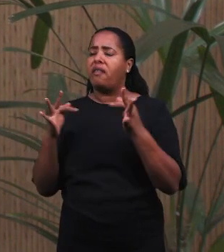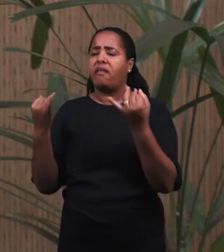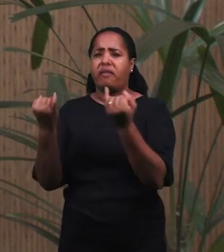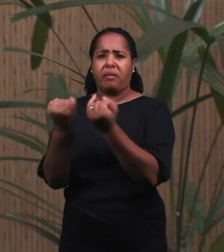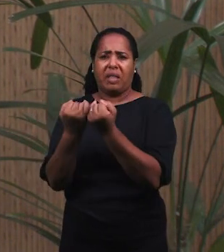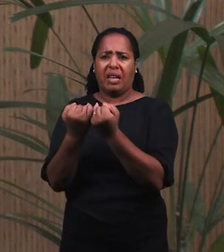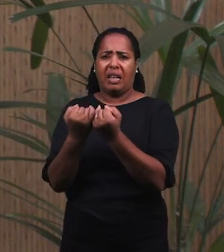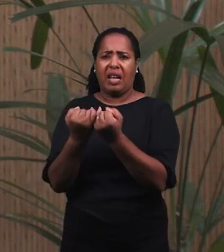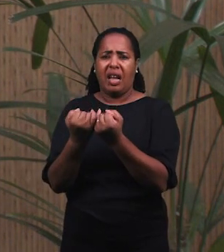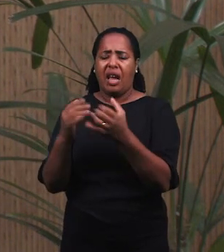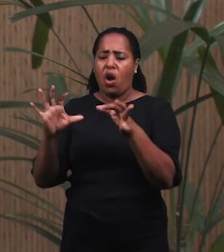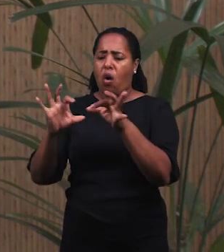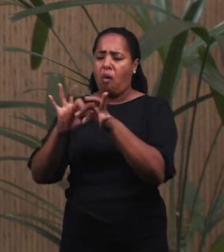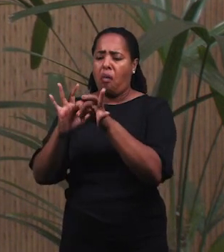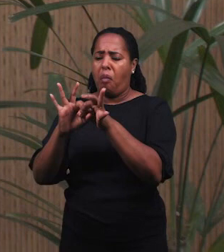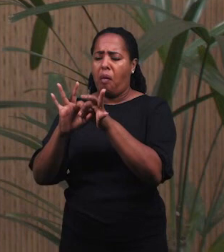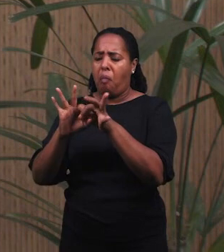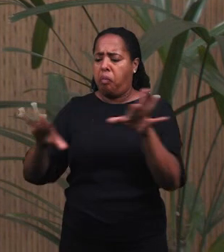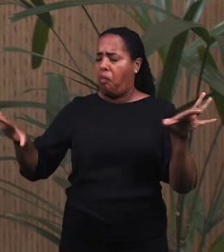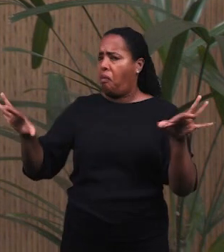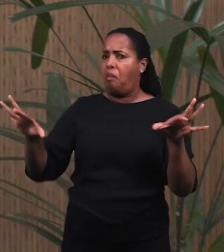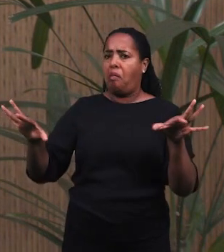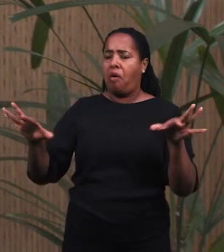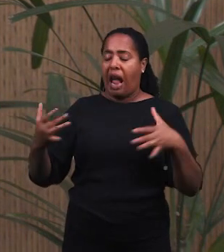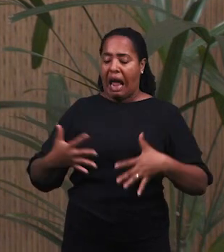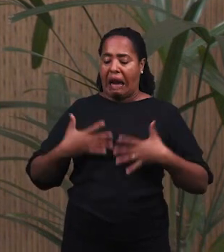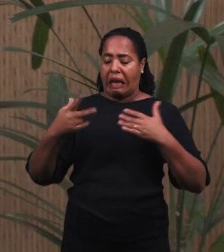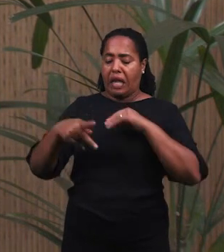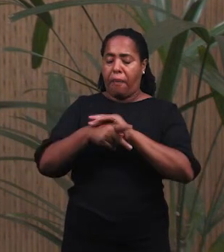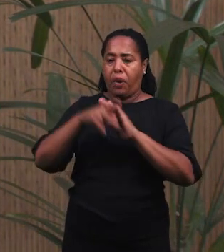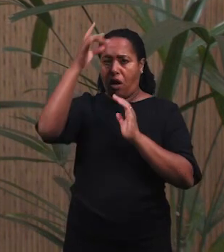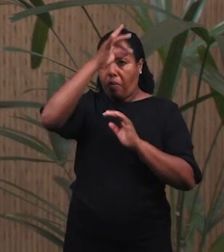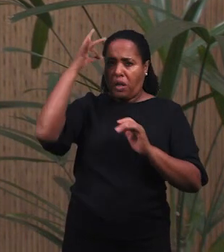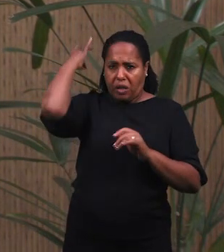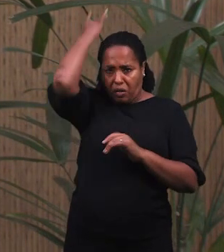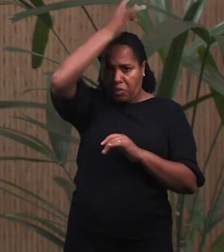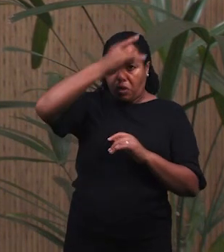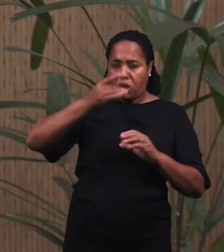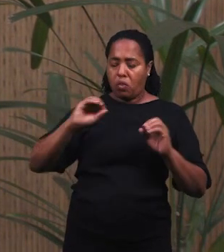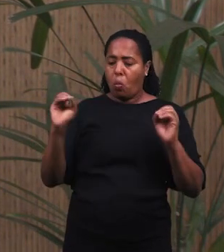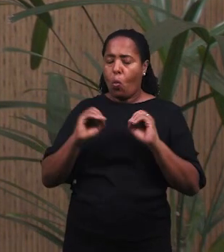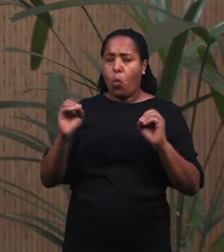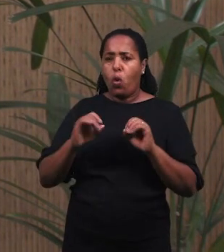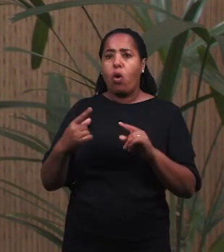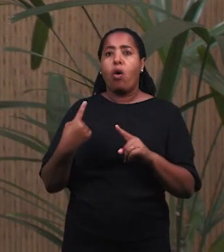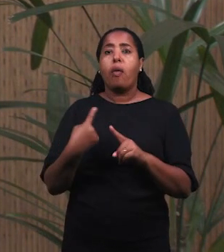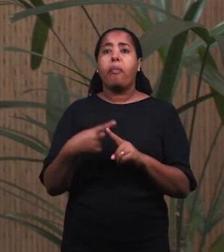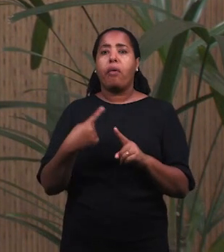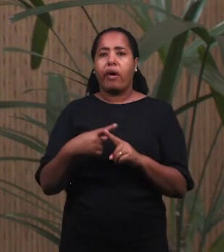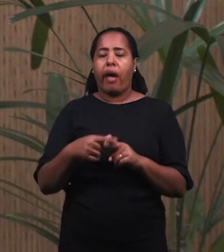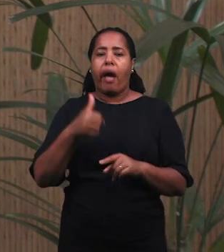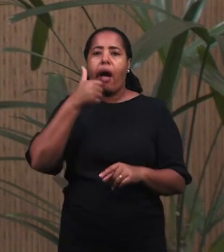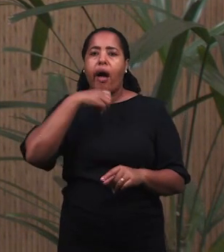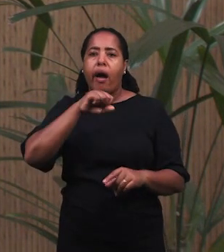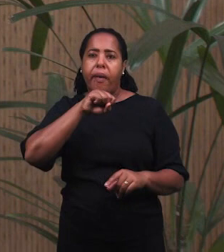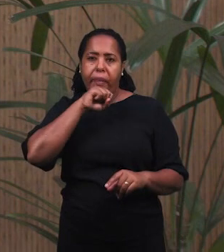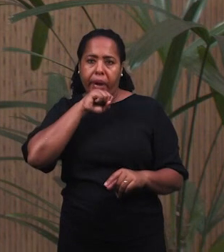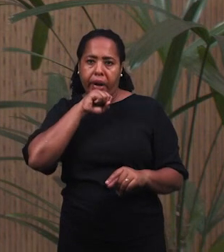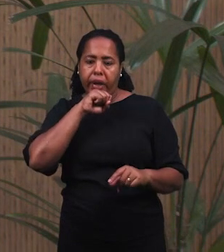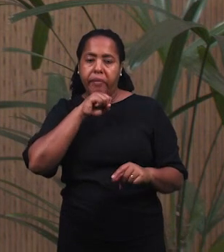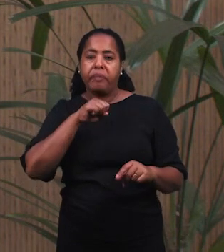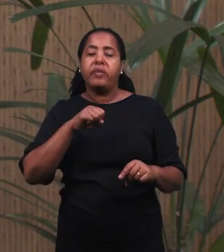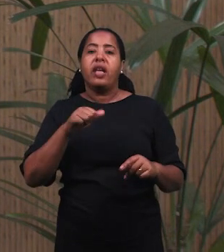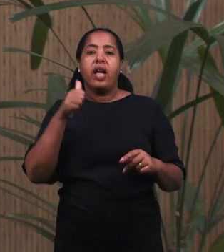которые без общения с Богом, без радости Духа Святого, из-за той горечи, которая в